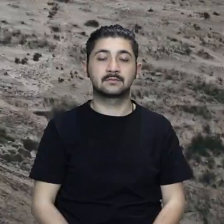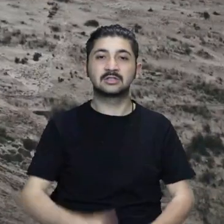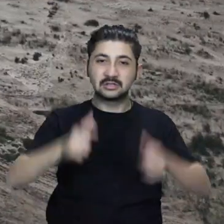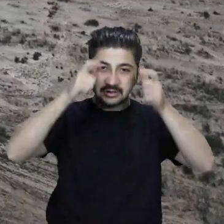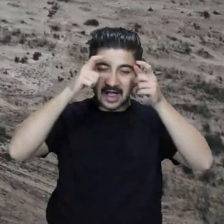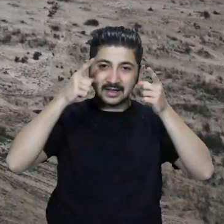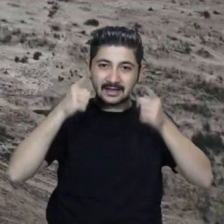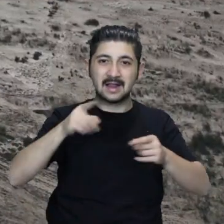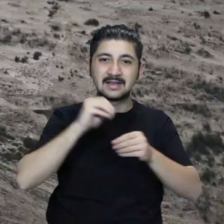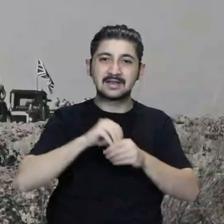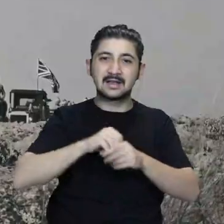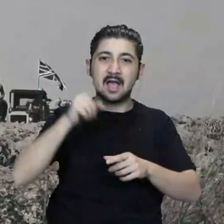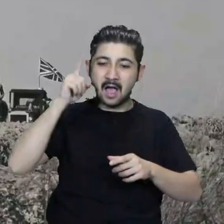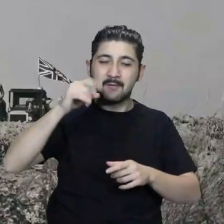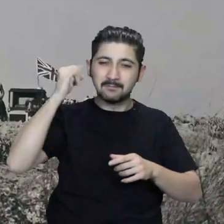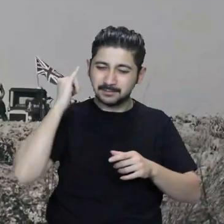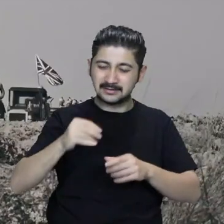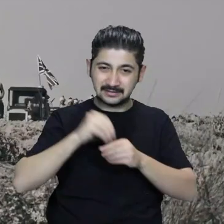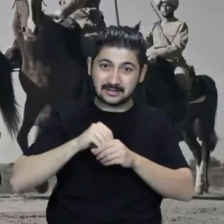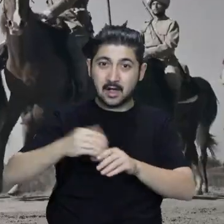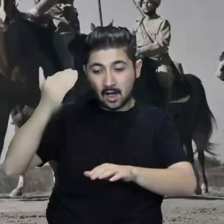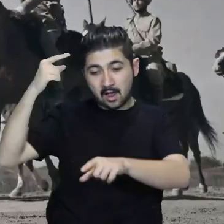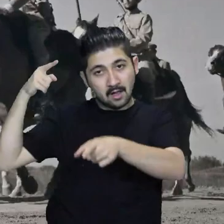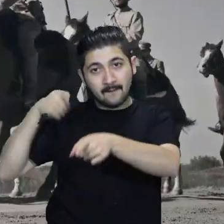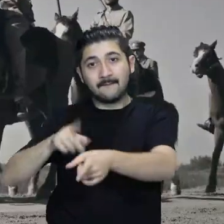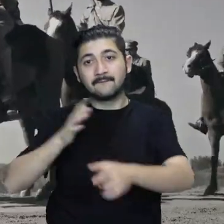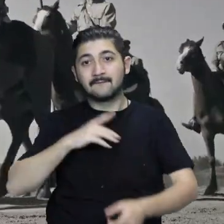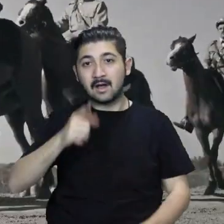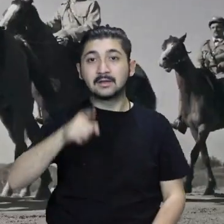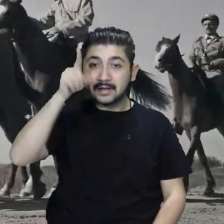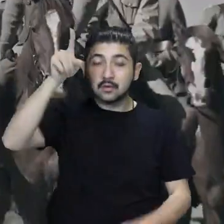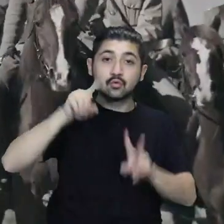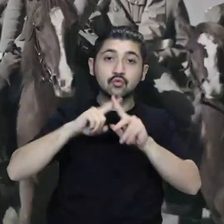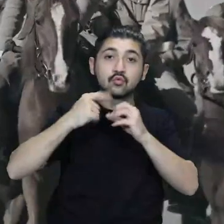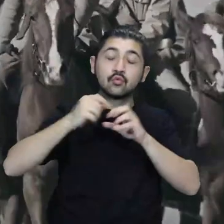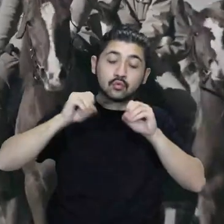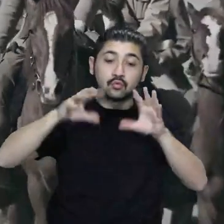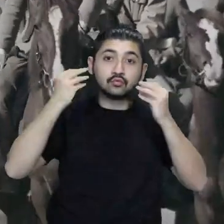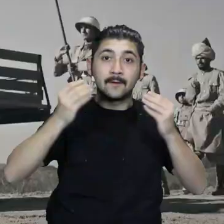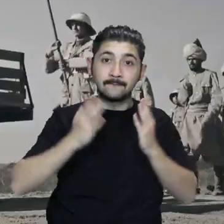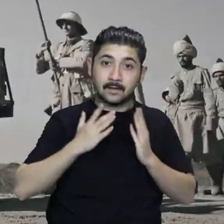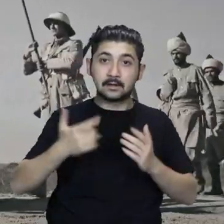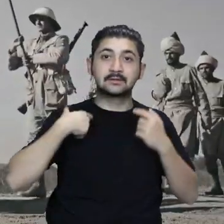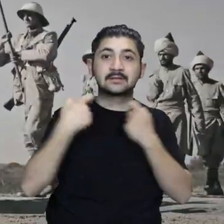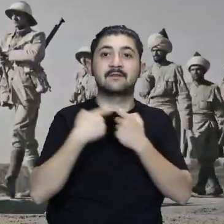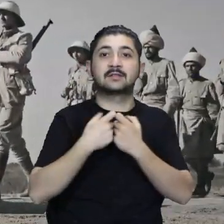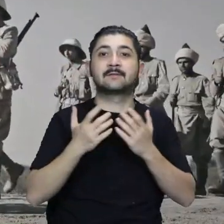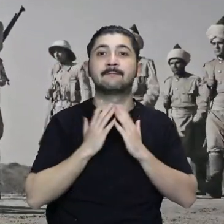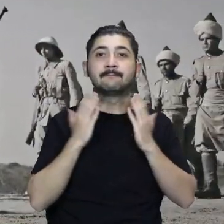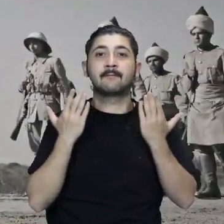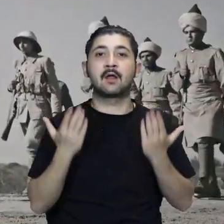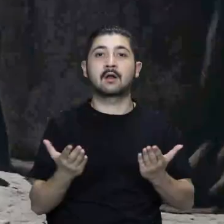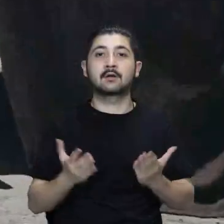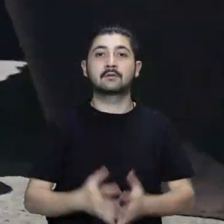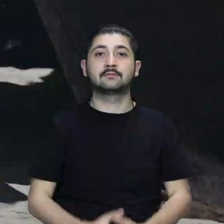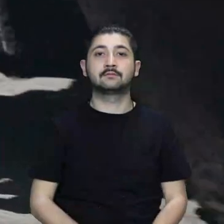Şeytan aleyhillâne ahdinin ardında senin nuruna karşı savaş açtı. İngiliz askerleri